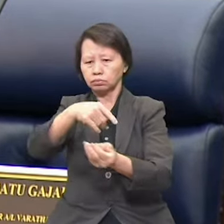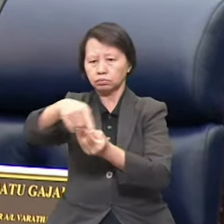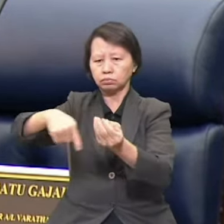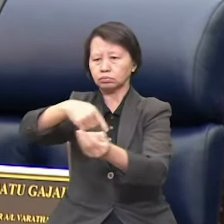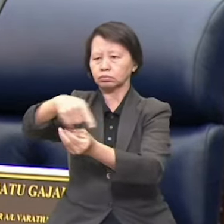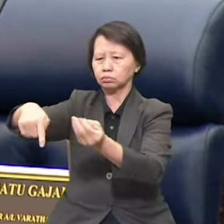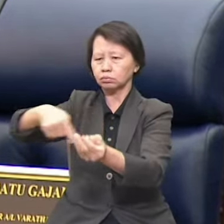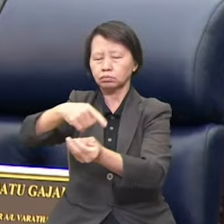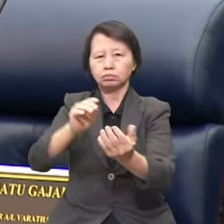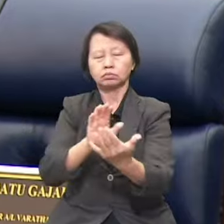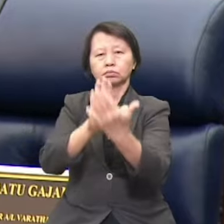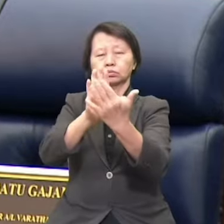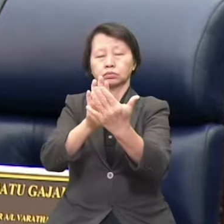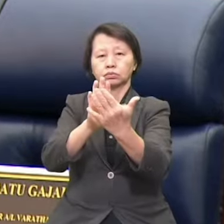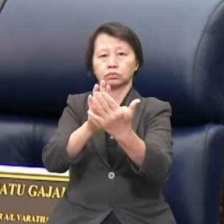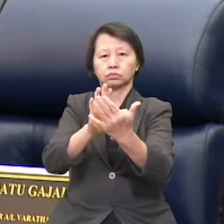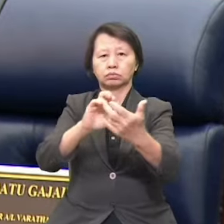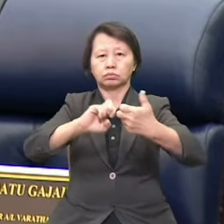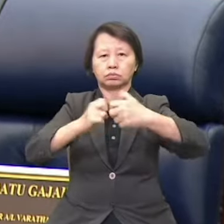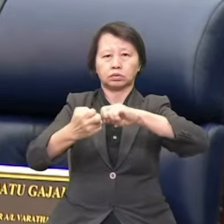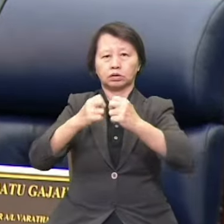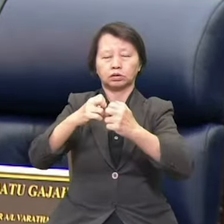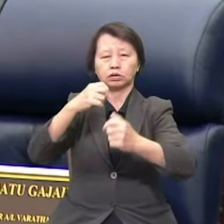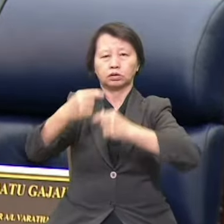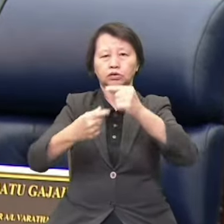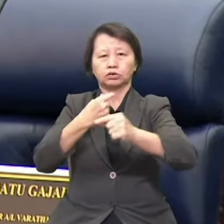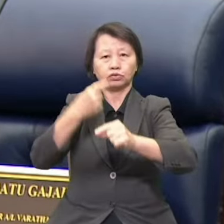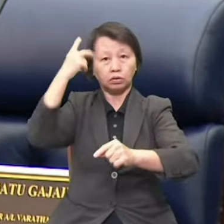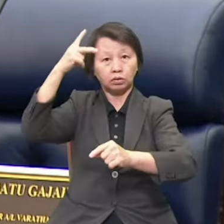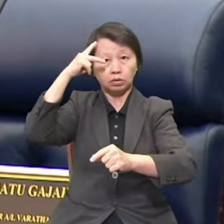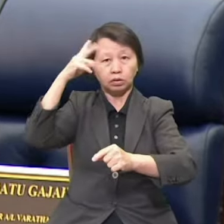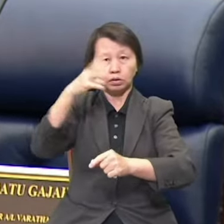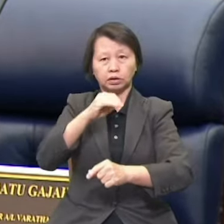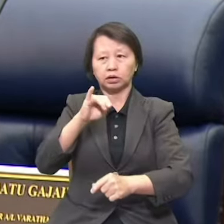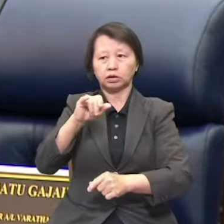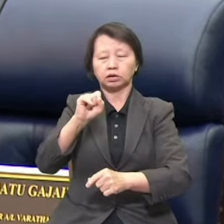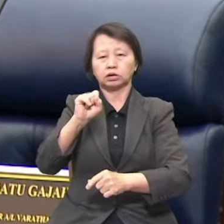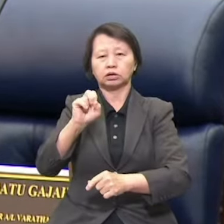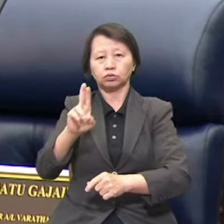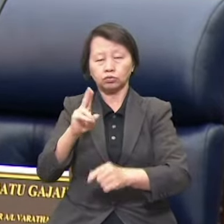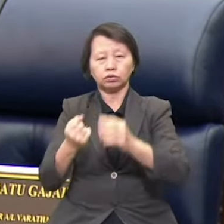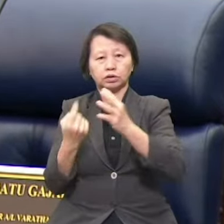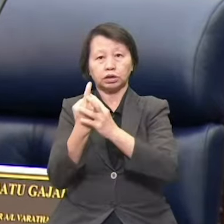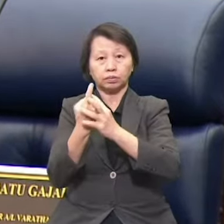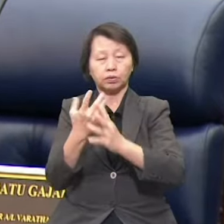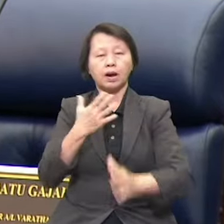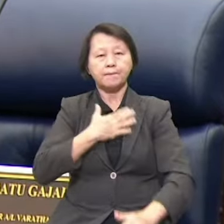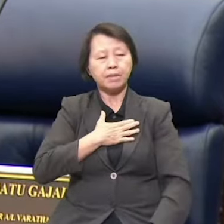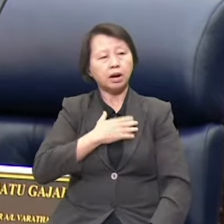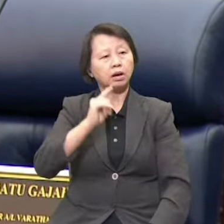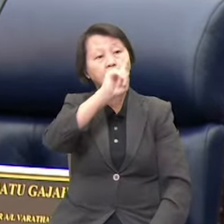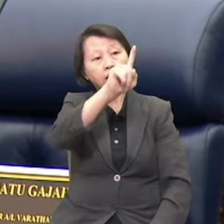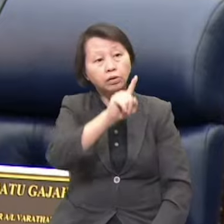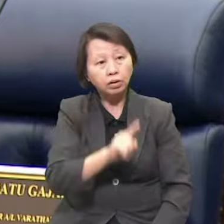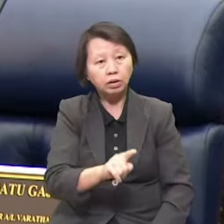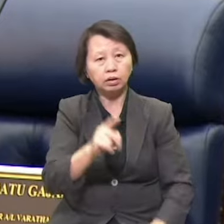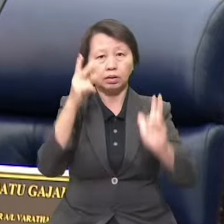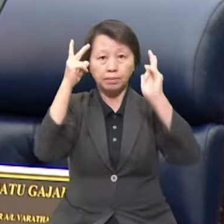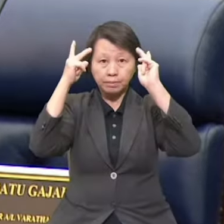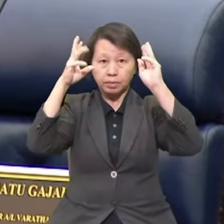berdepan dengan kemuncak masalah geopolitik dan juga isu-isu yang Berbangkit soalan saya kepada perdana